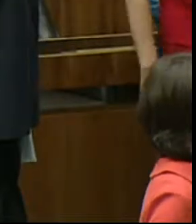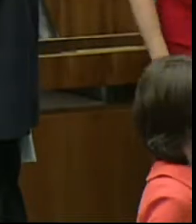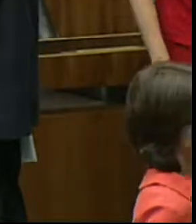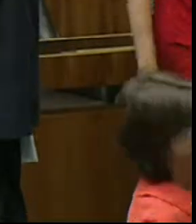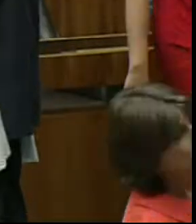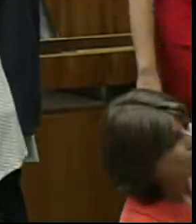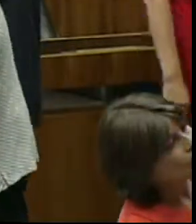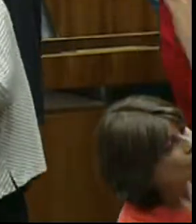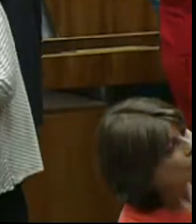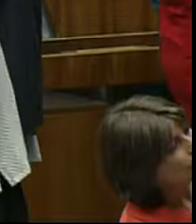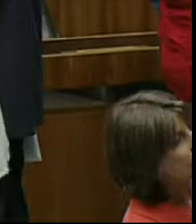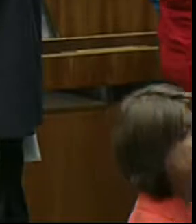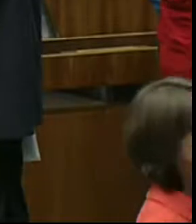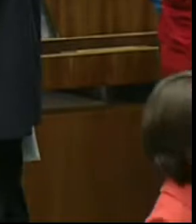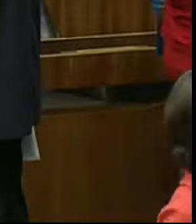die